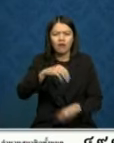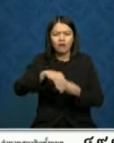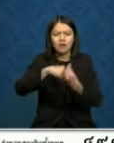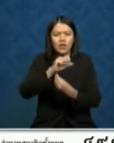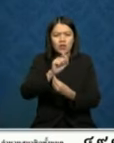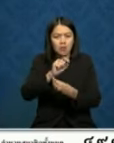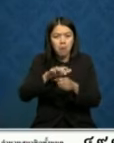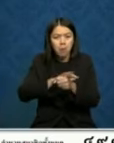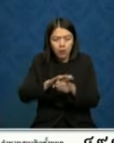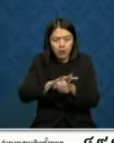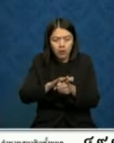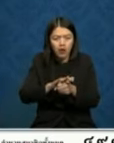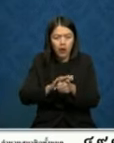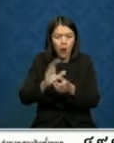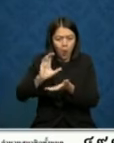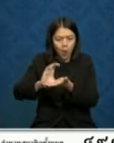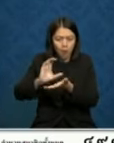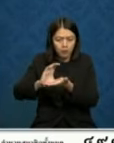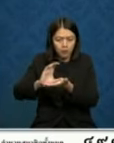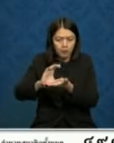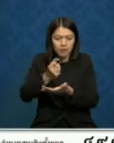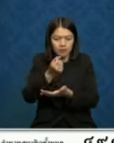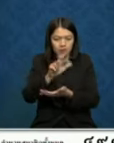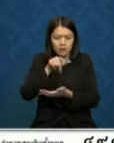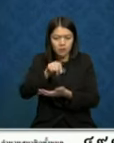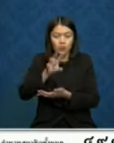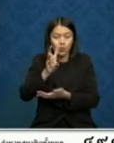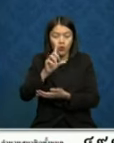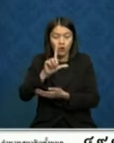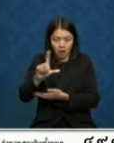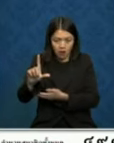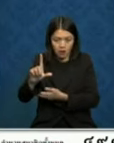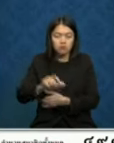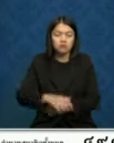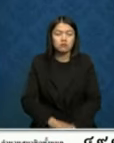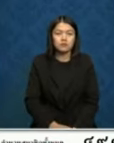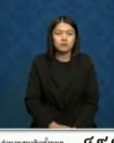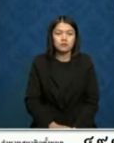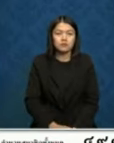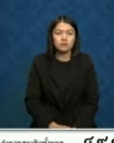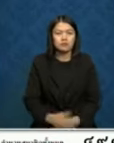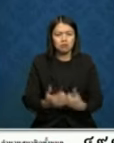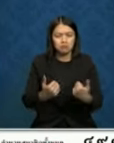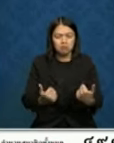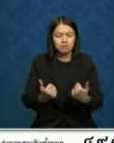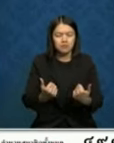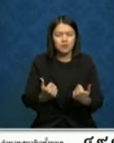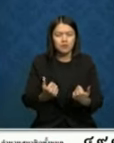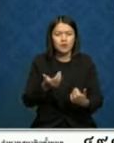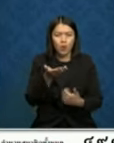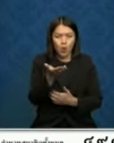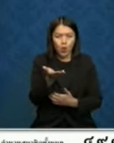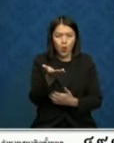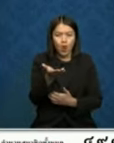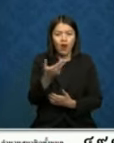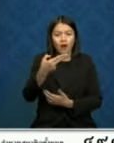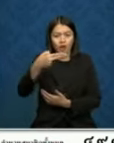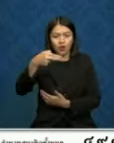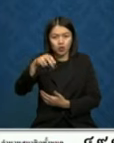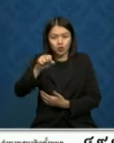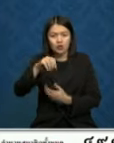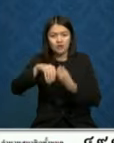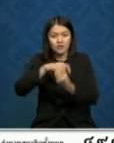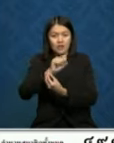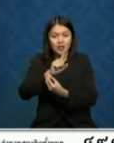พอเพียงค่ะมีการตั้งงบประมาณไว้นะคะ 13.6 ล้านบาทด้วยกันค่ะซึ่งวันนี้ค่ะดิฉันนะคะจะขอเน้นไปที่หลักสูตรปรัชญาเศรษ